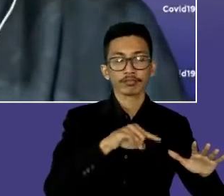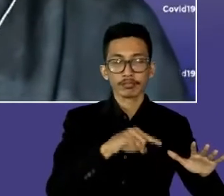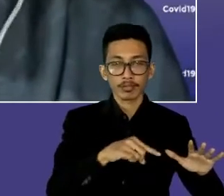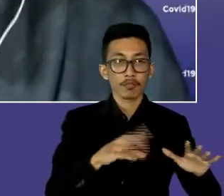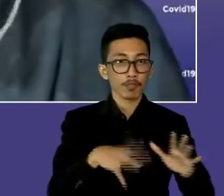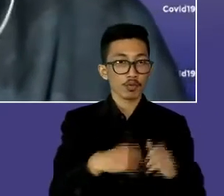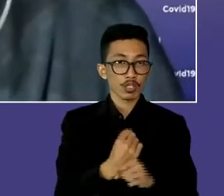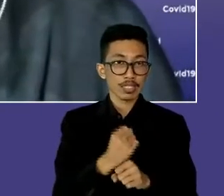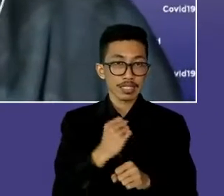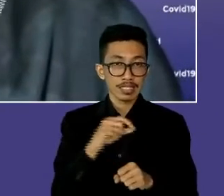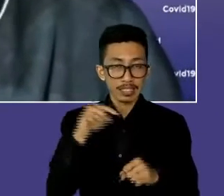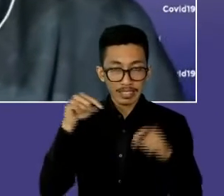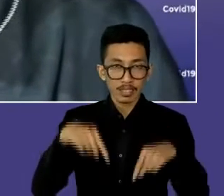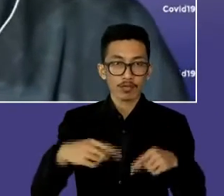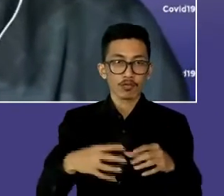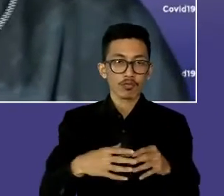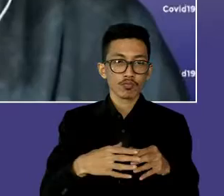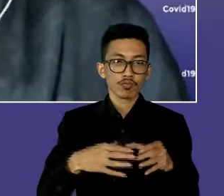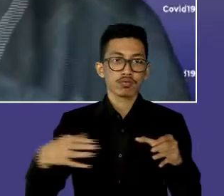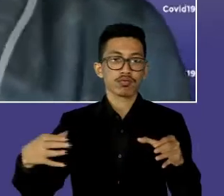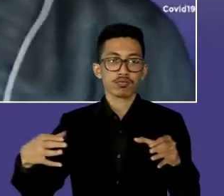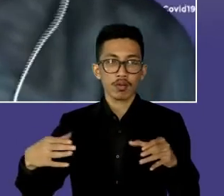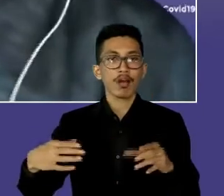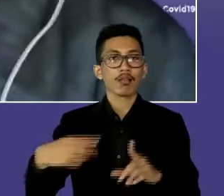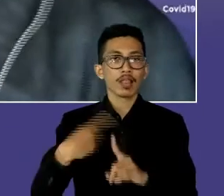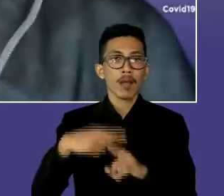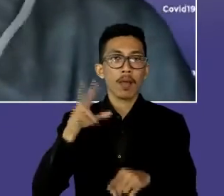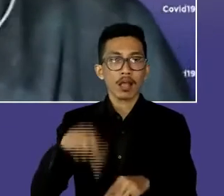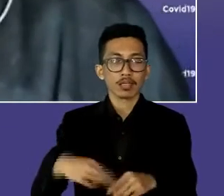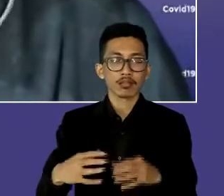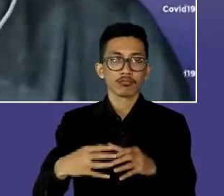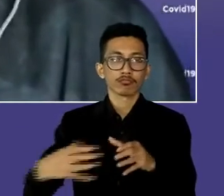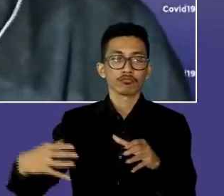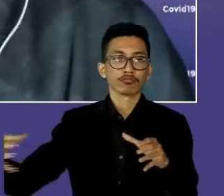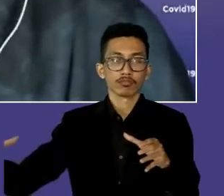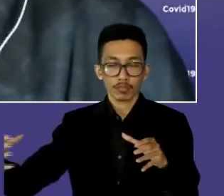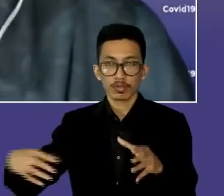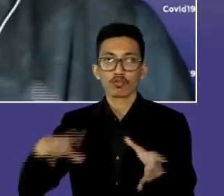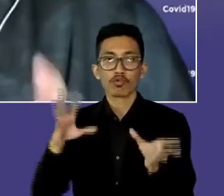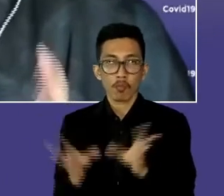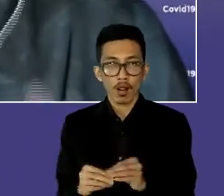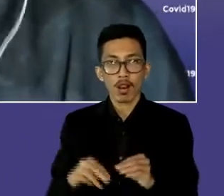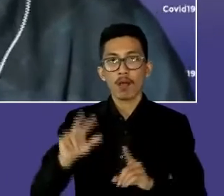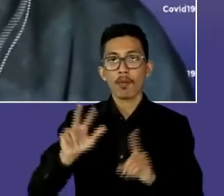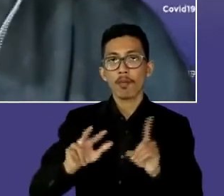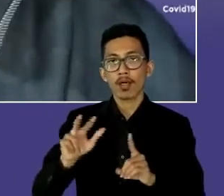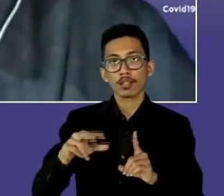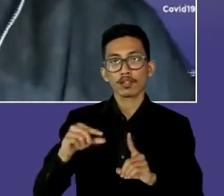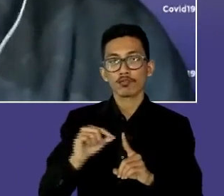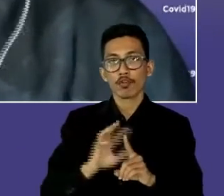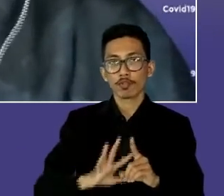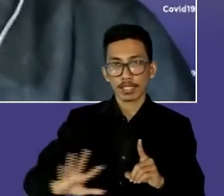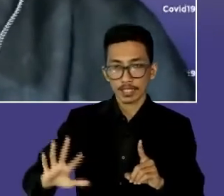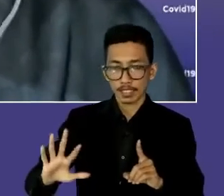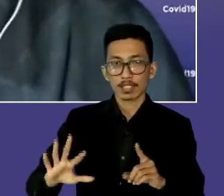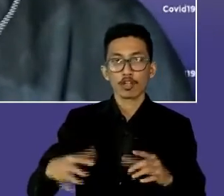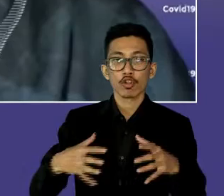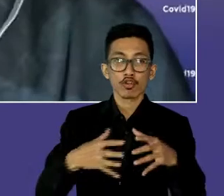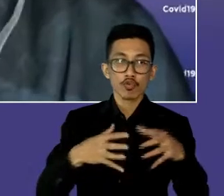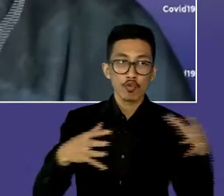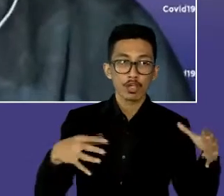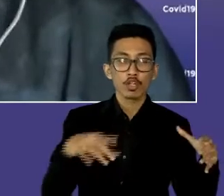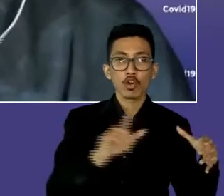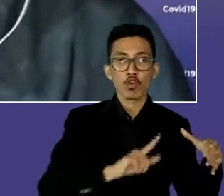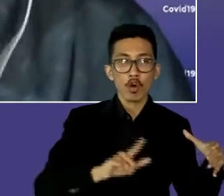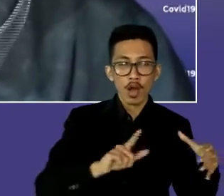20%. Berarti kan bertambah luas gitu wilayah yang tidak patuh. Ini yang kita sebut ada 18 provinsi dengan perluasan kelurahan